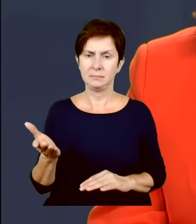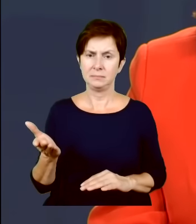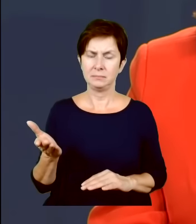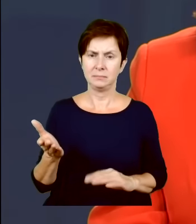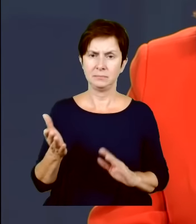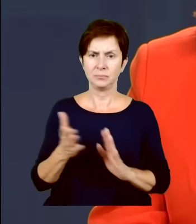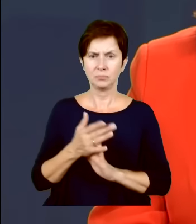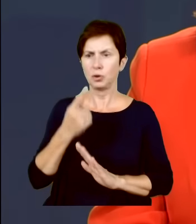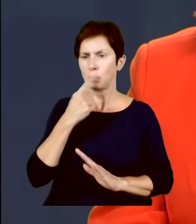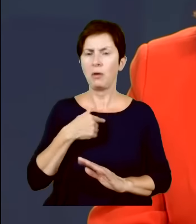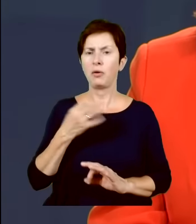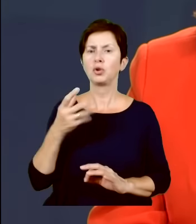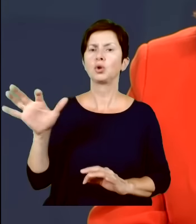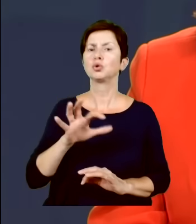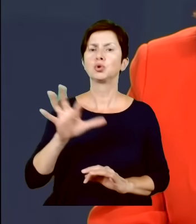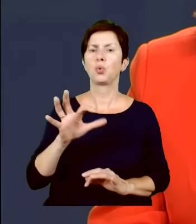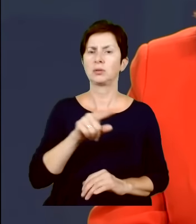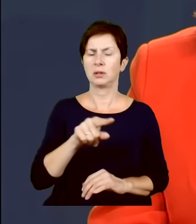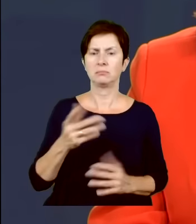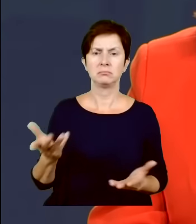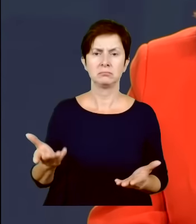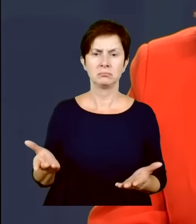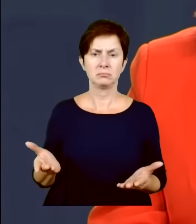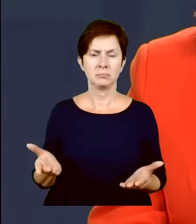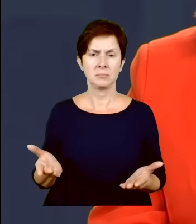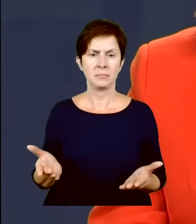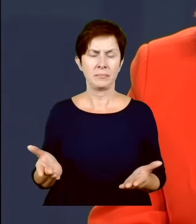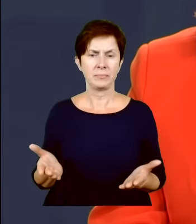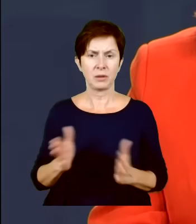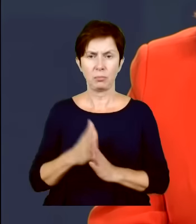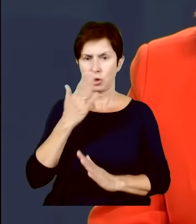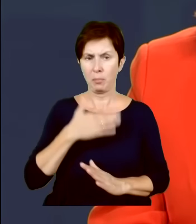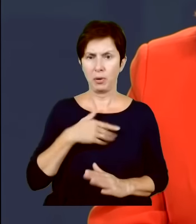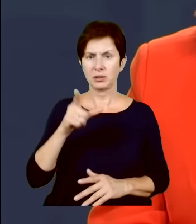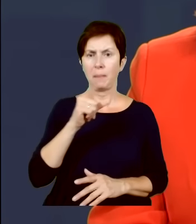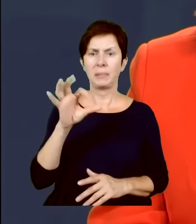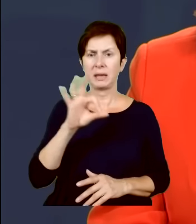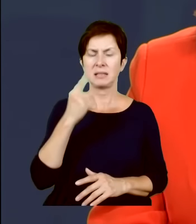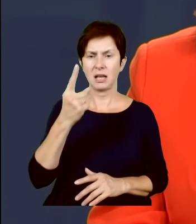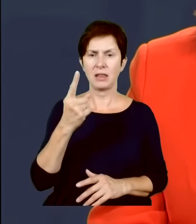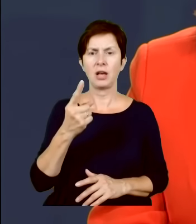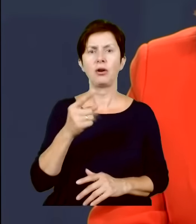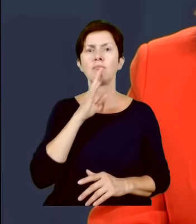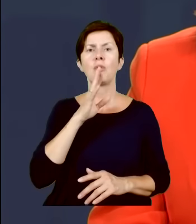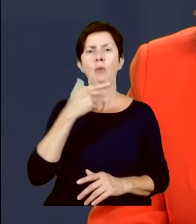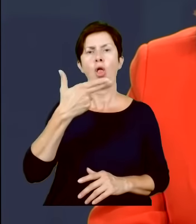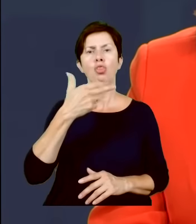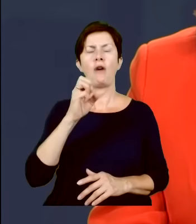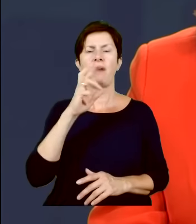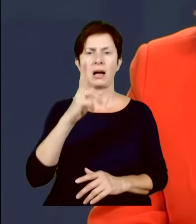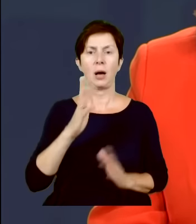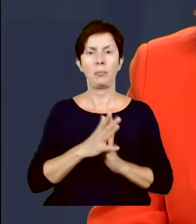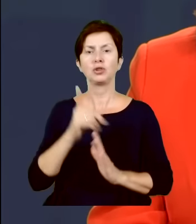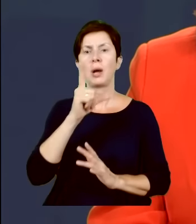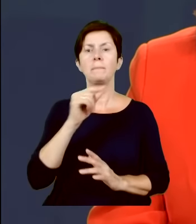jednego złodzieja jednego złodzieja Proszę pokazać w pisie jednego Nowaka proszę w pisie pokazać